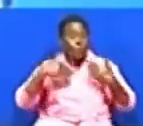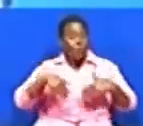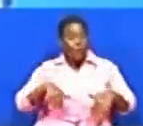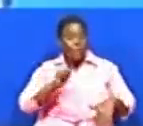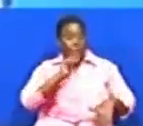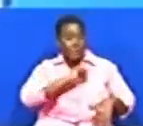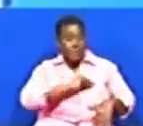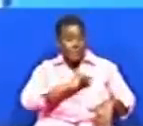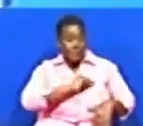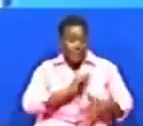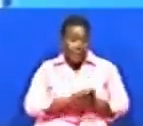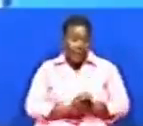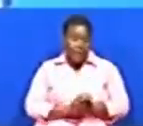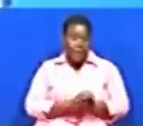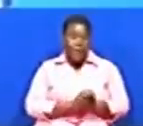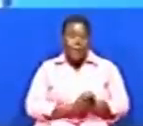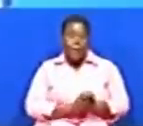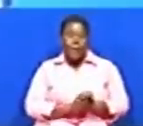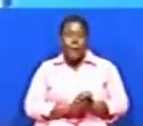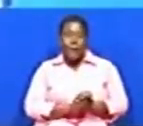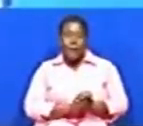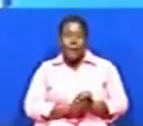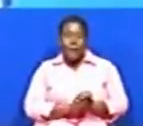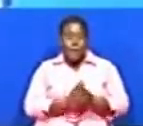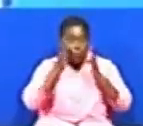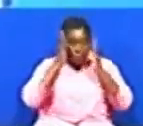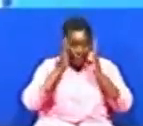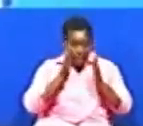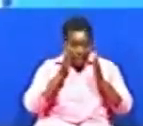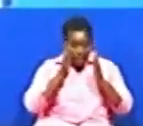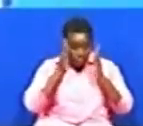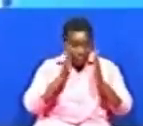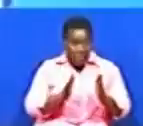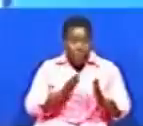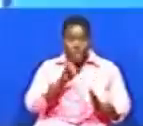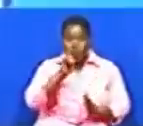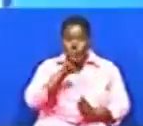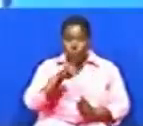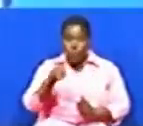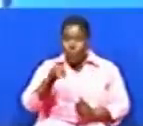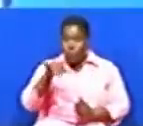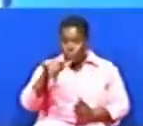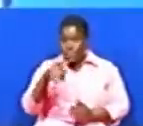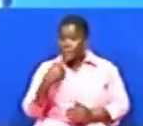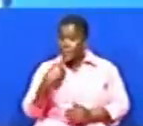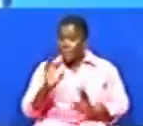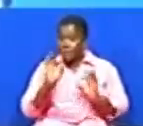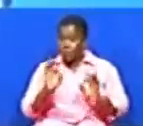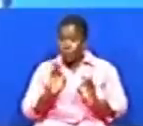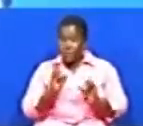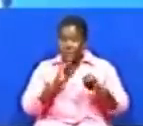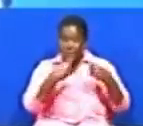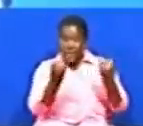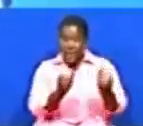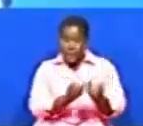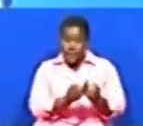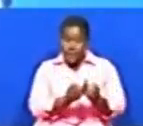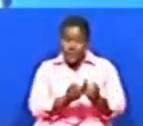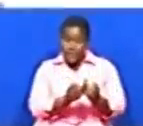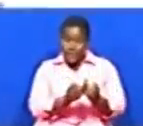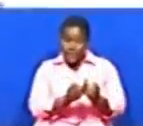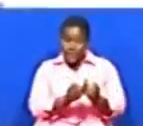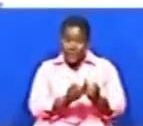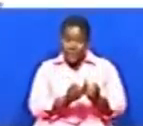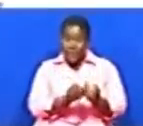Mwalimu, ameiomba Wizara ya Fedha na Mipango kufanya ukaguzi wa matumizi ya fedha zinazotolewa na wafadhili kwa